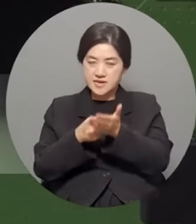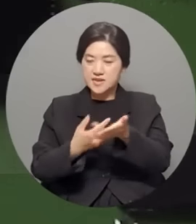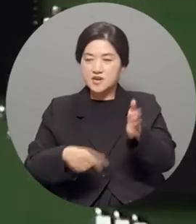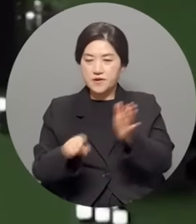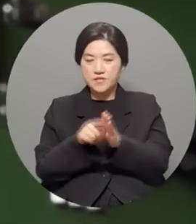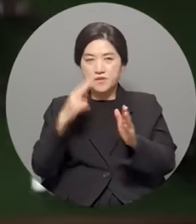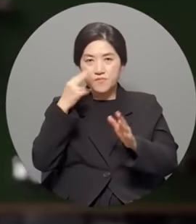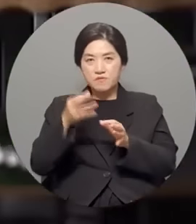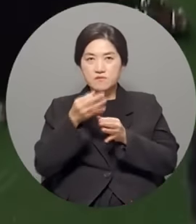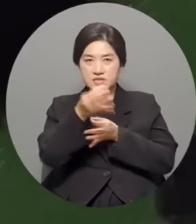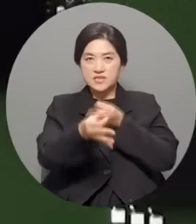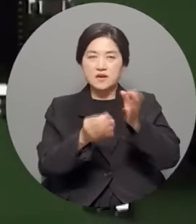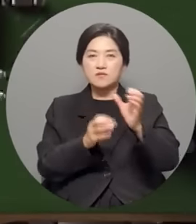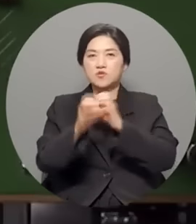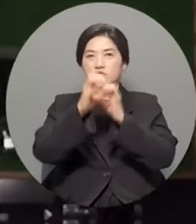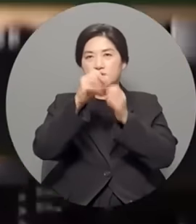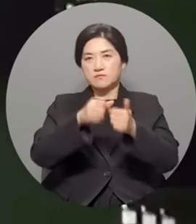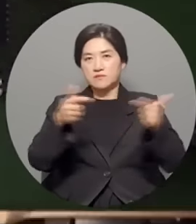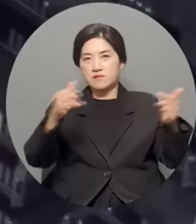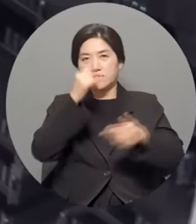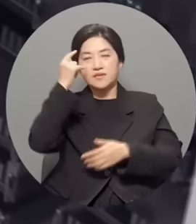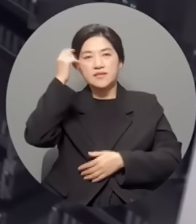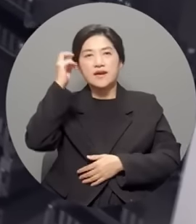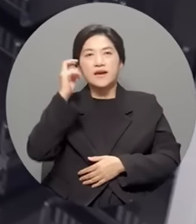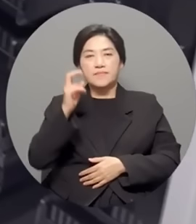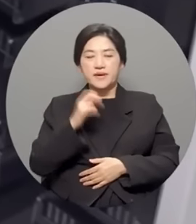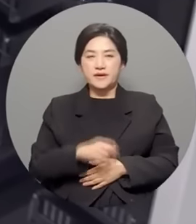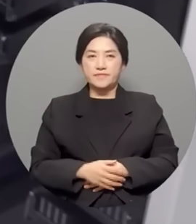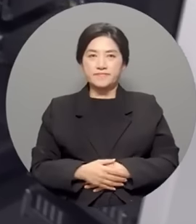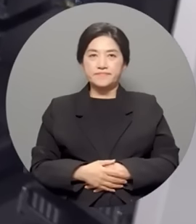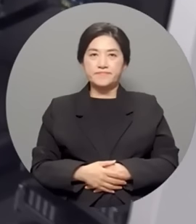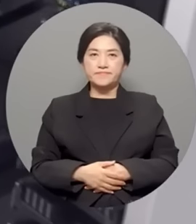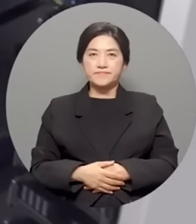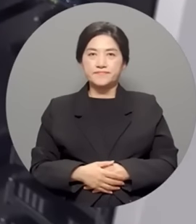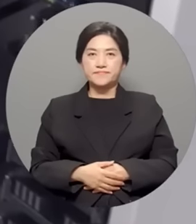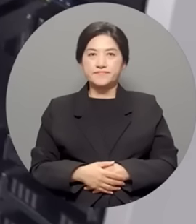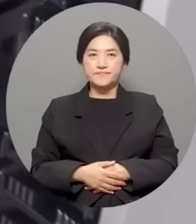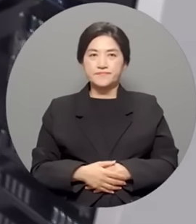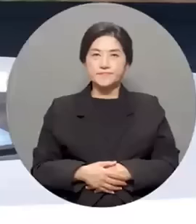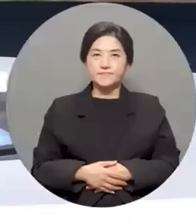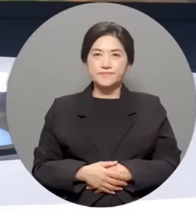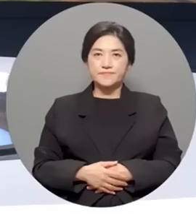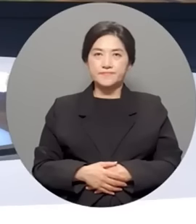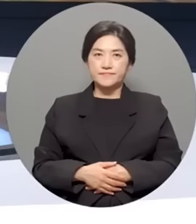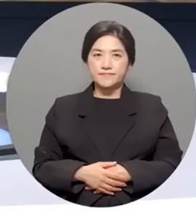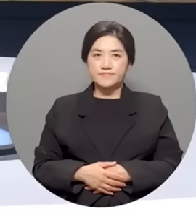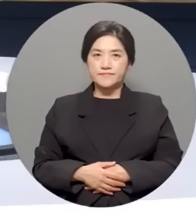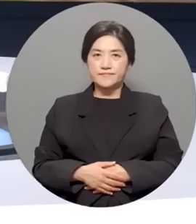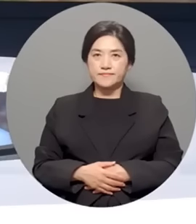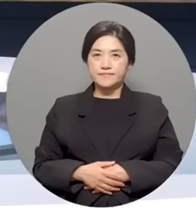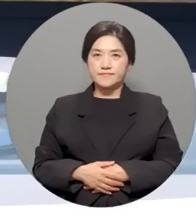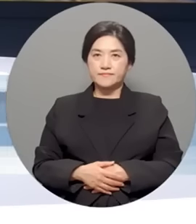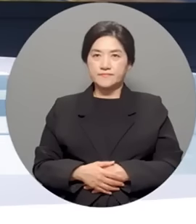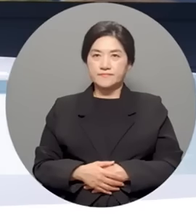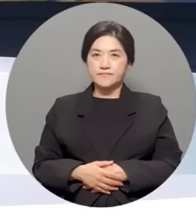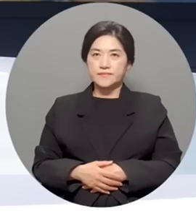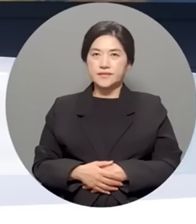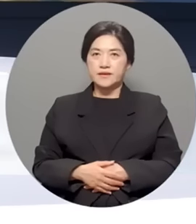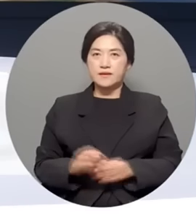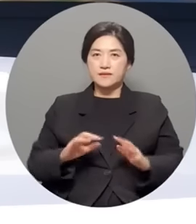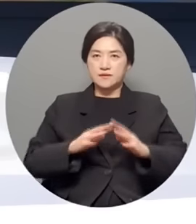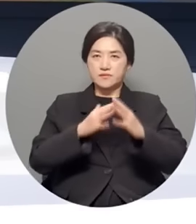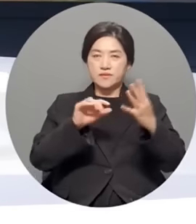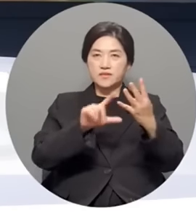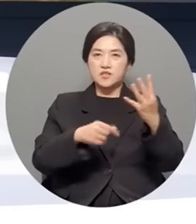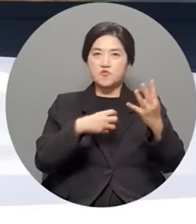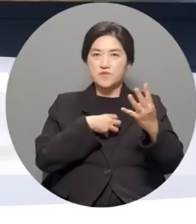투자도 크게 늘어날 것으로 전망됩니다. MBC 뉴스 오상현입니다. 건설업계 4월 위기설을